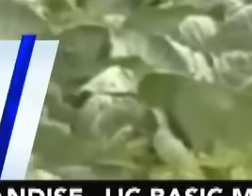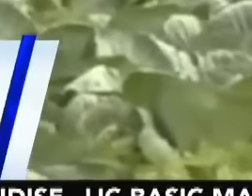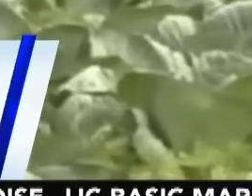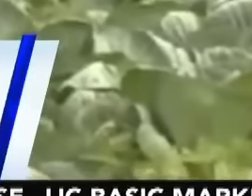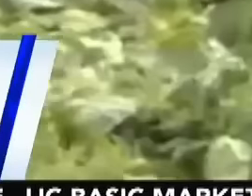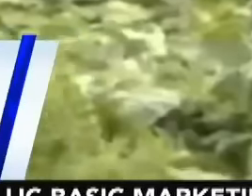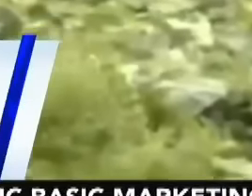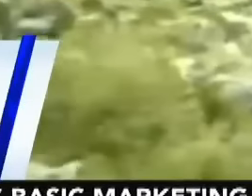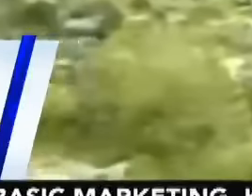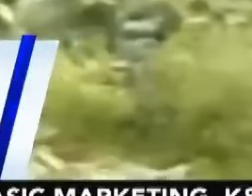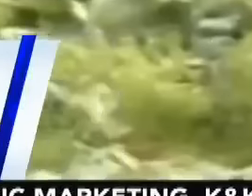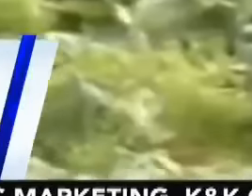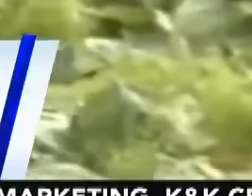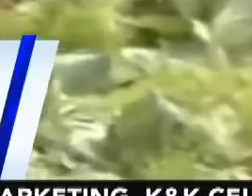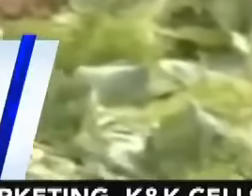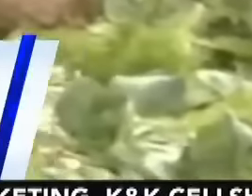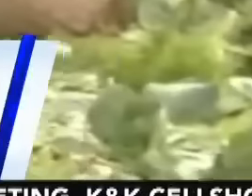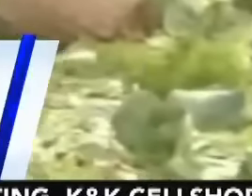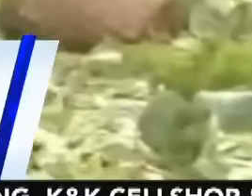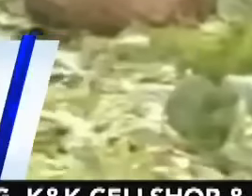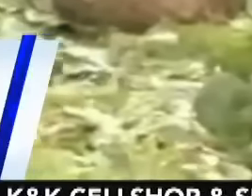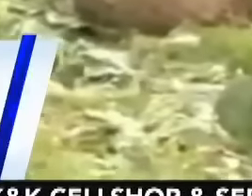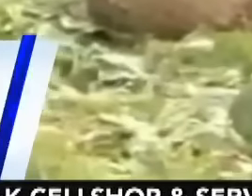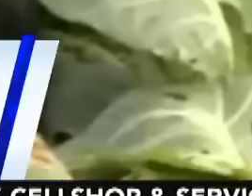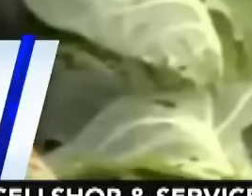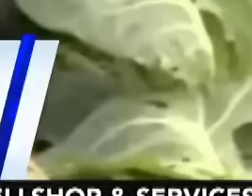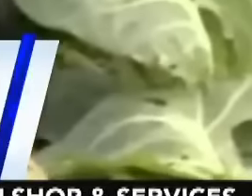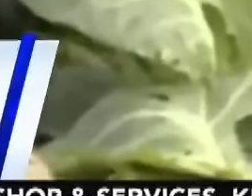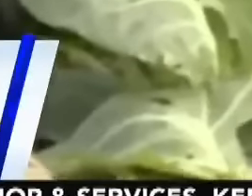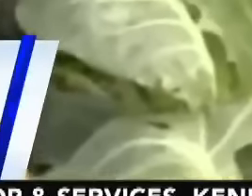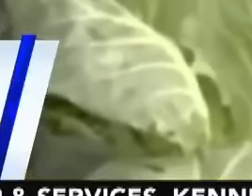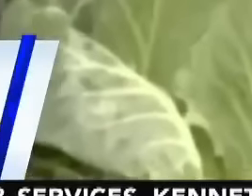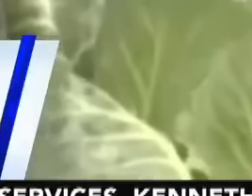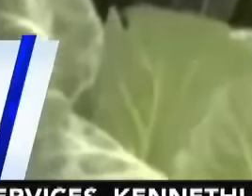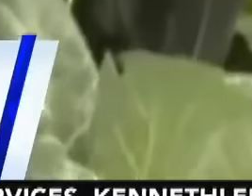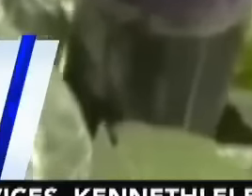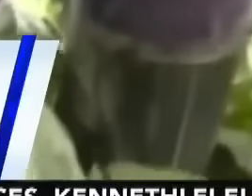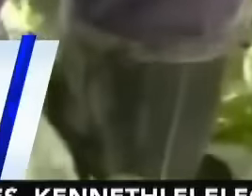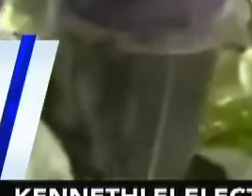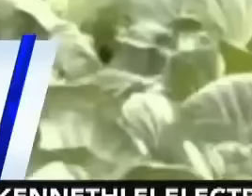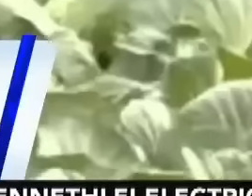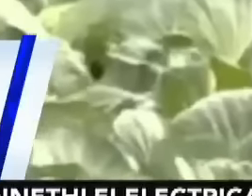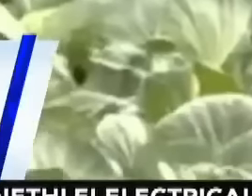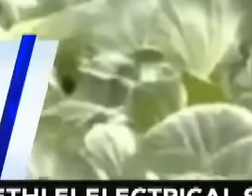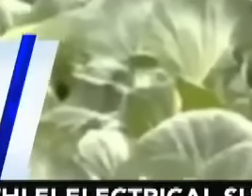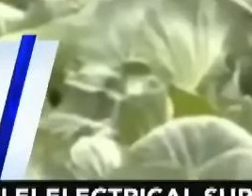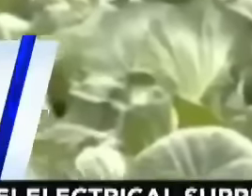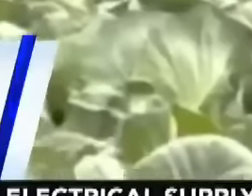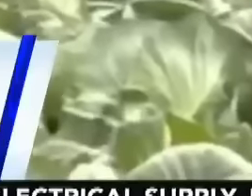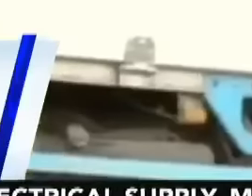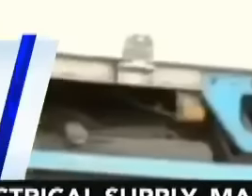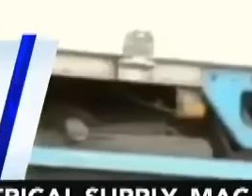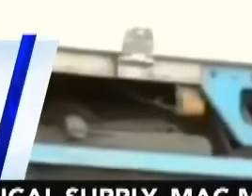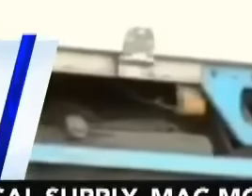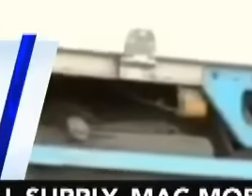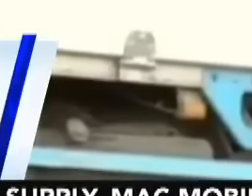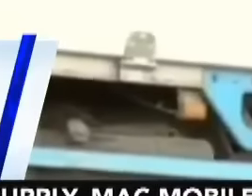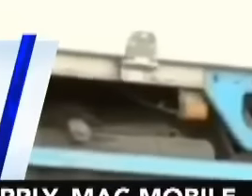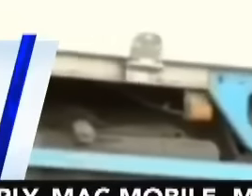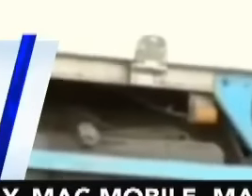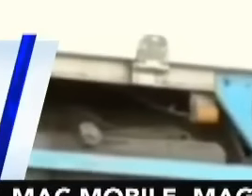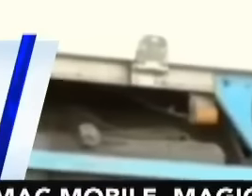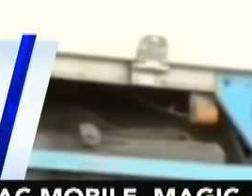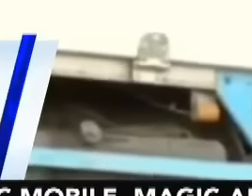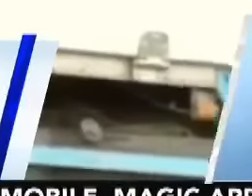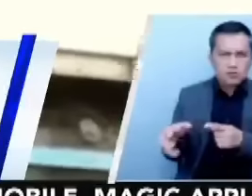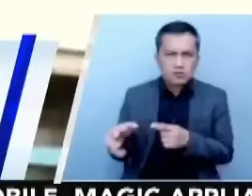mga magsasaka na maagang nag-ani ng mga tanim na repolyo. Mas mabuti na raw na maagang mag-ani para hindi tuluyang masira ng andap o